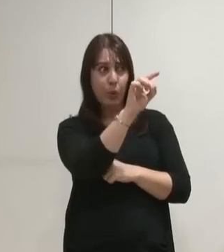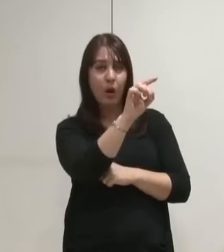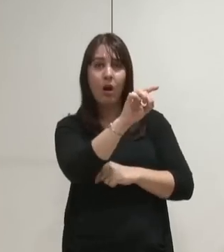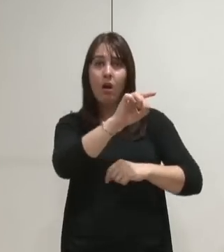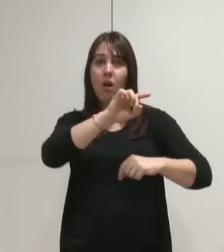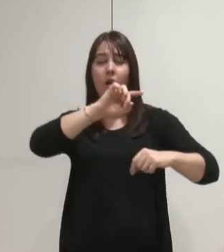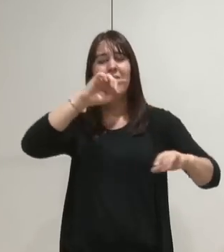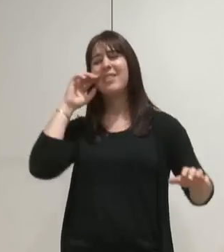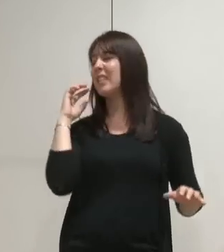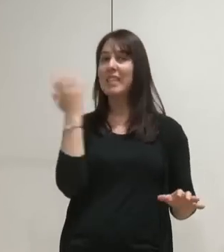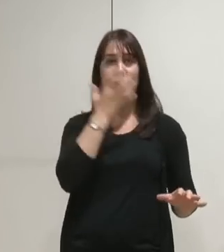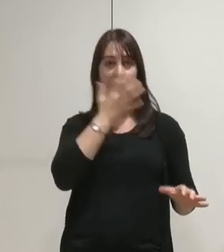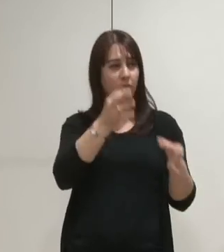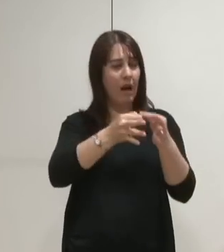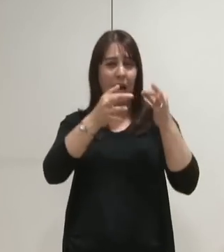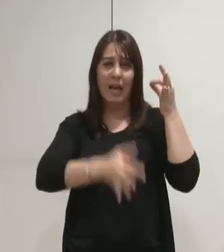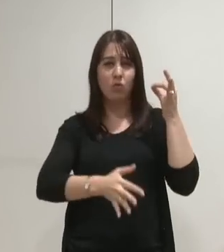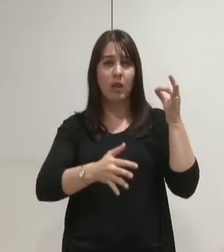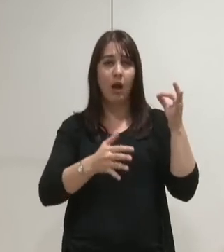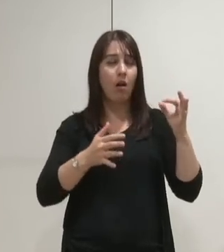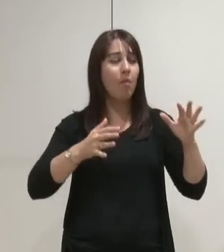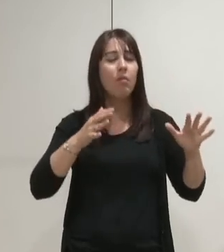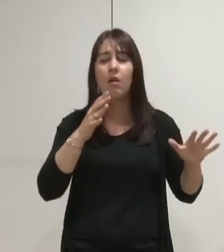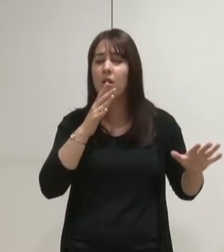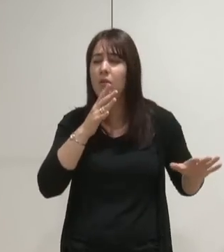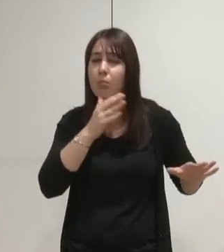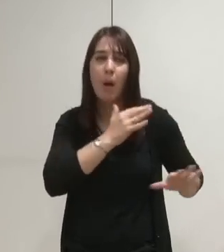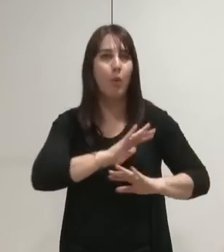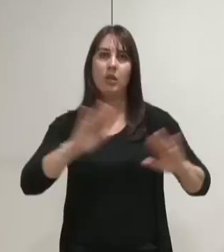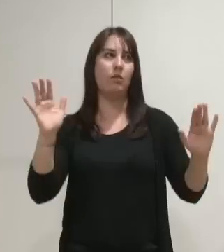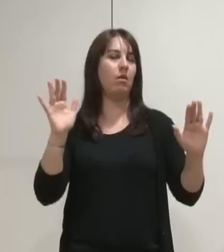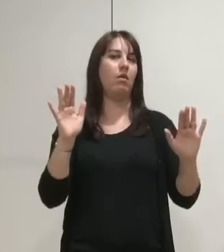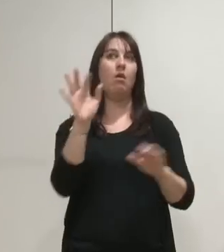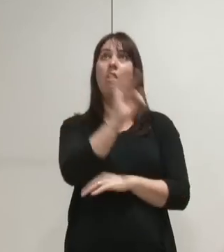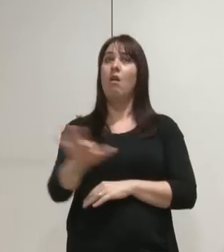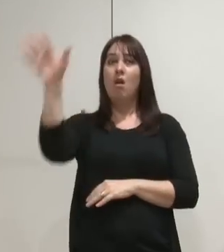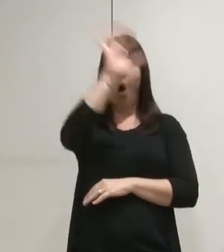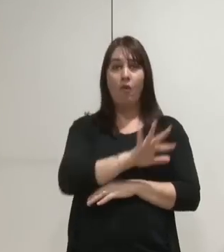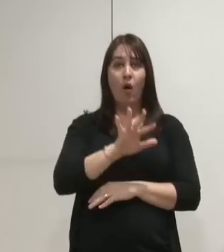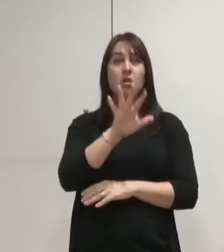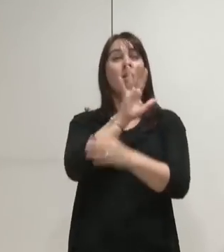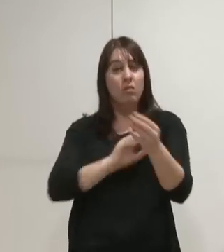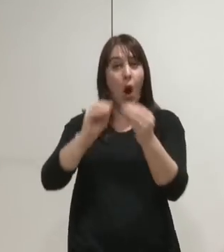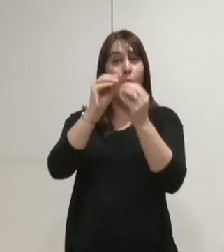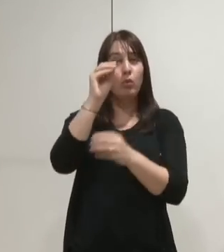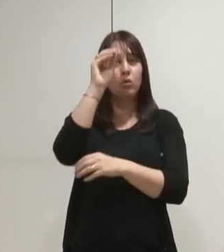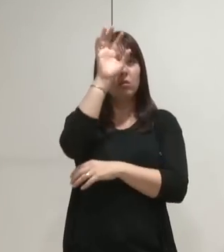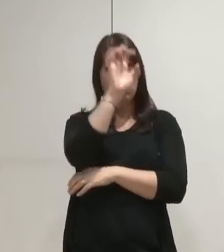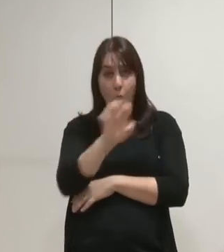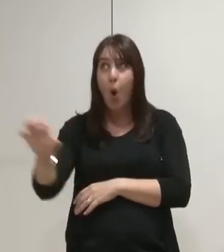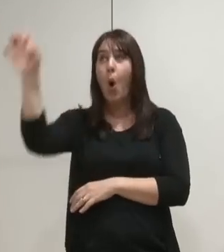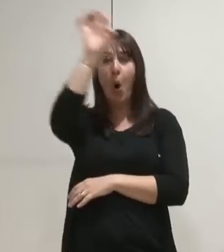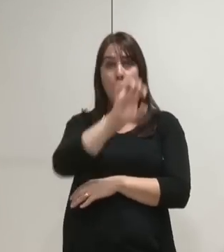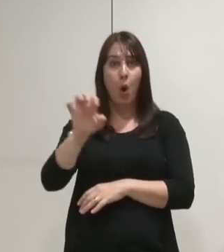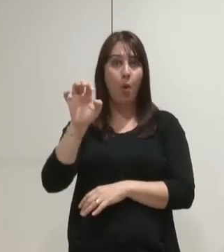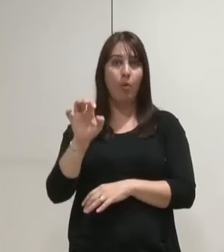d'une ampleur inimaginable personne en France et en Europe ne demande un